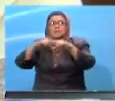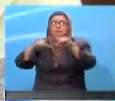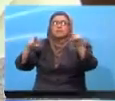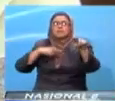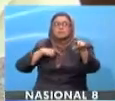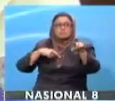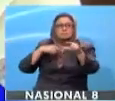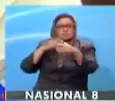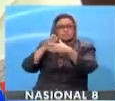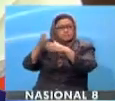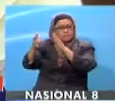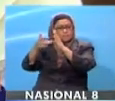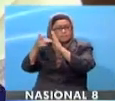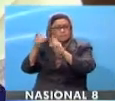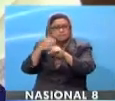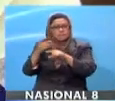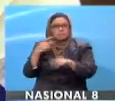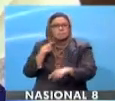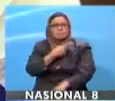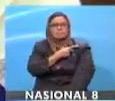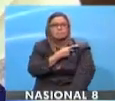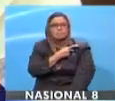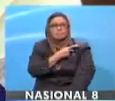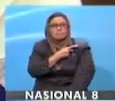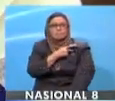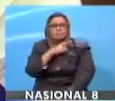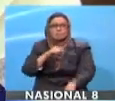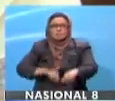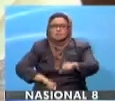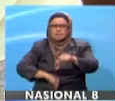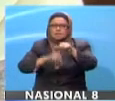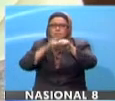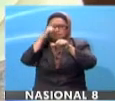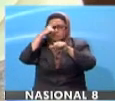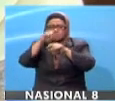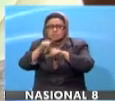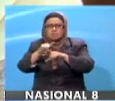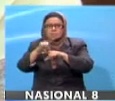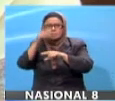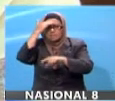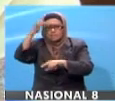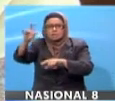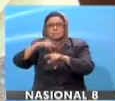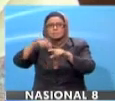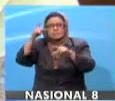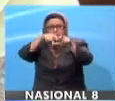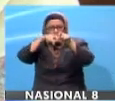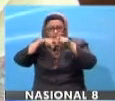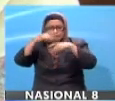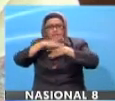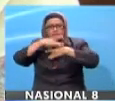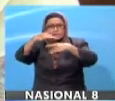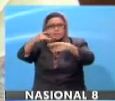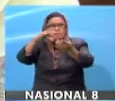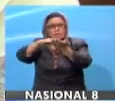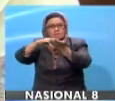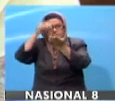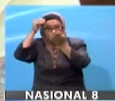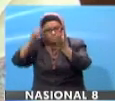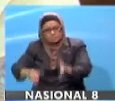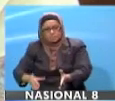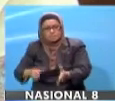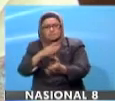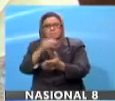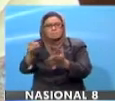saya sentiasa advocate sapienta et caritas, wisdom and love. So, kena pandai nak tarik minat pelajar, kena